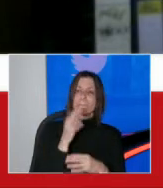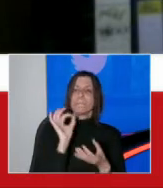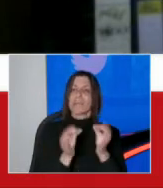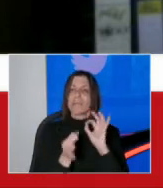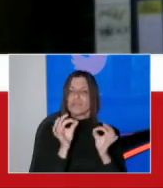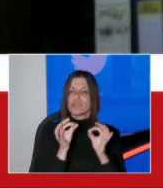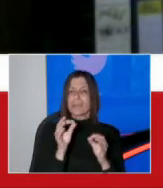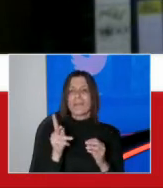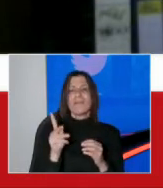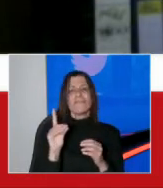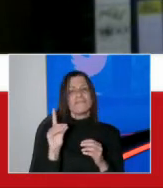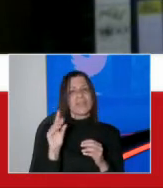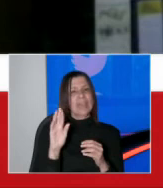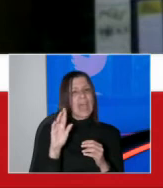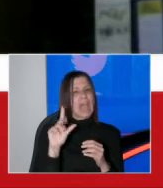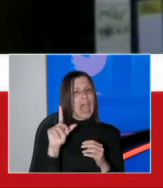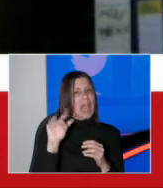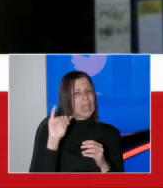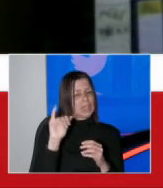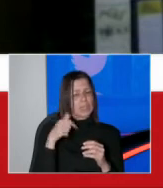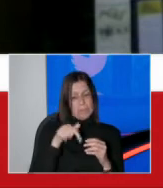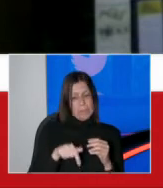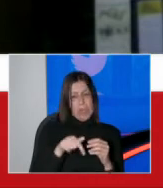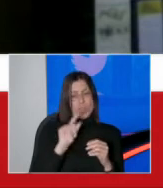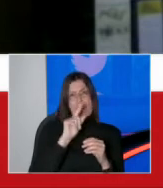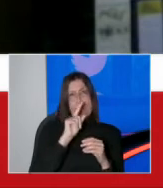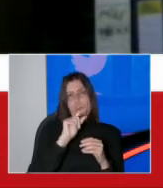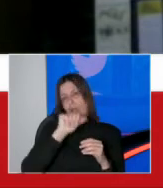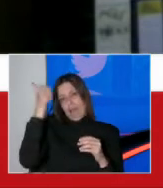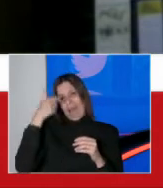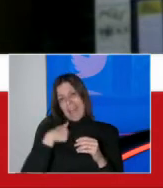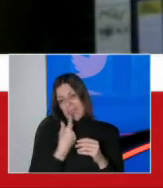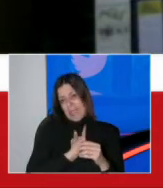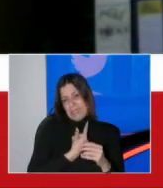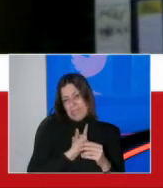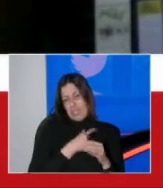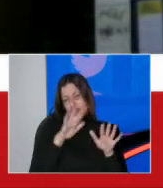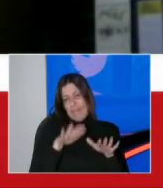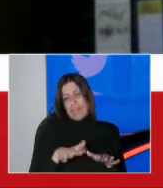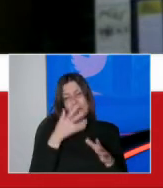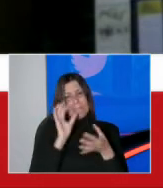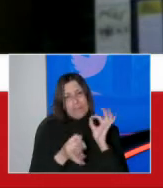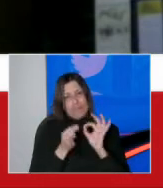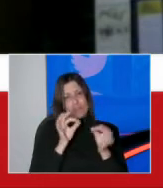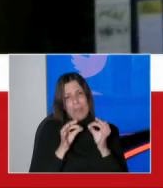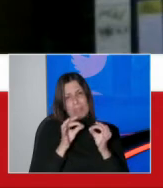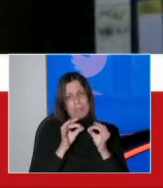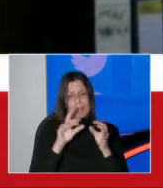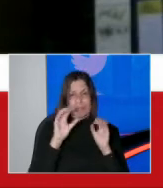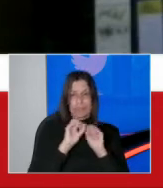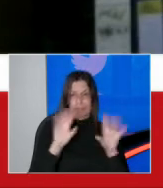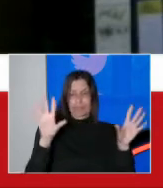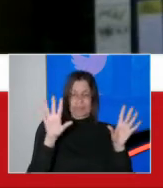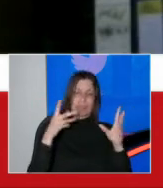המשפט הפדרליים. אצלנו, אגב, זה גם לא תקדימי. אני בעצמי ישבתי במשפטו המתוקשר